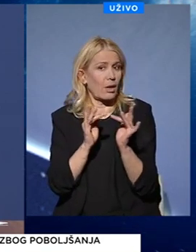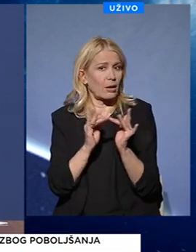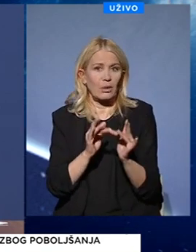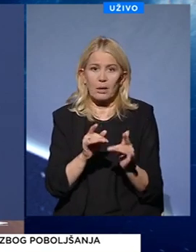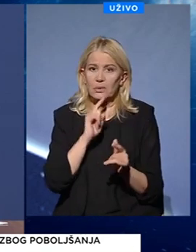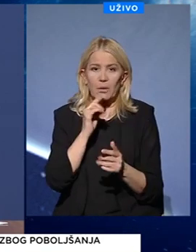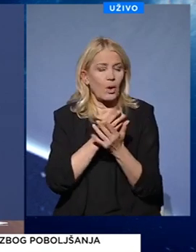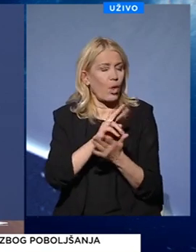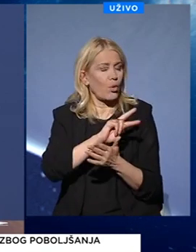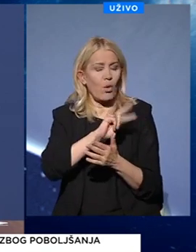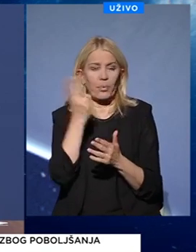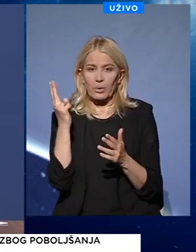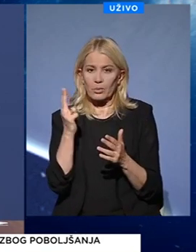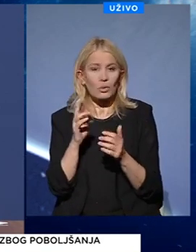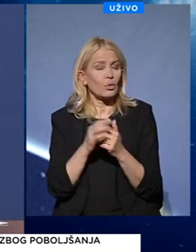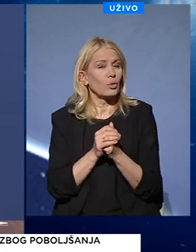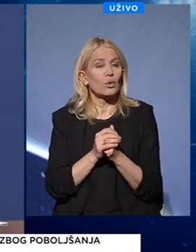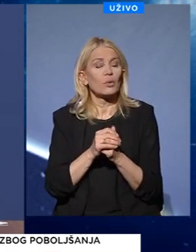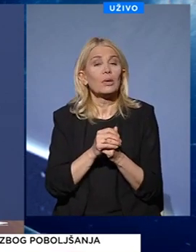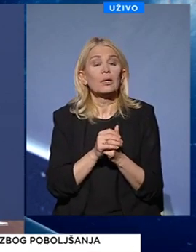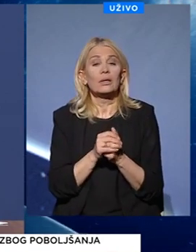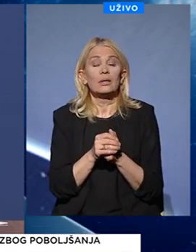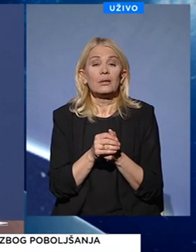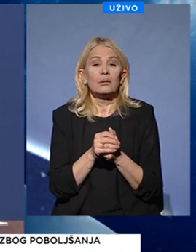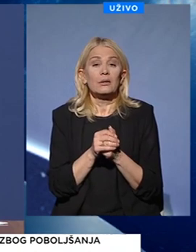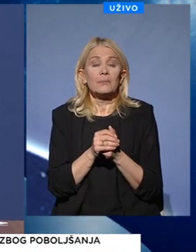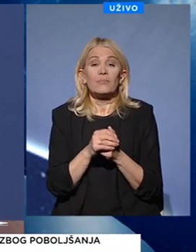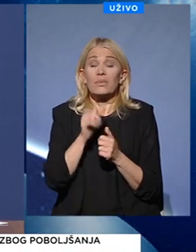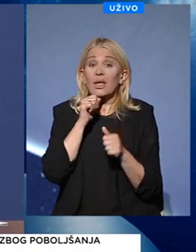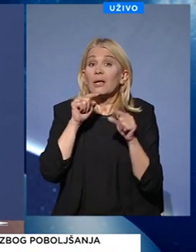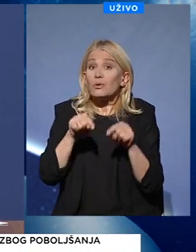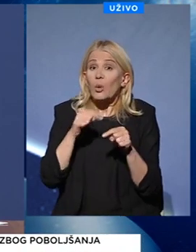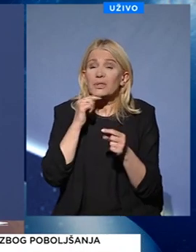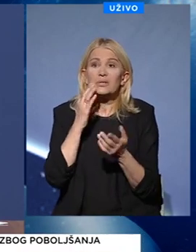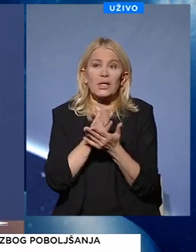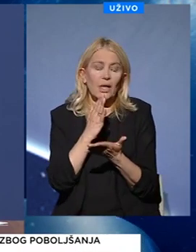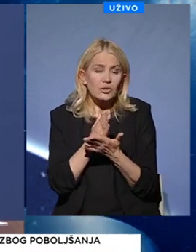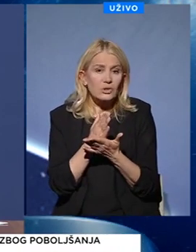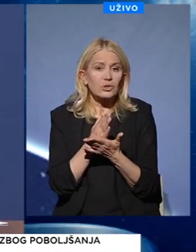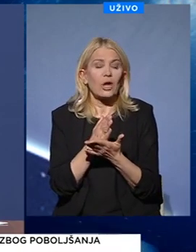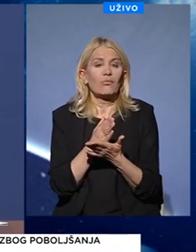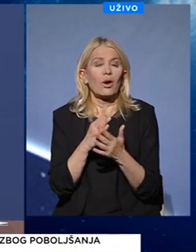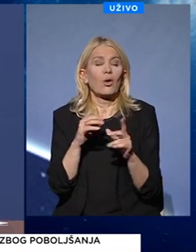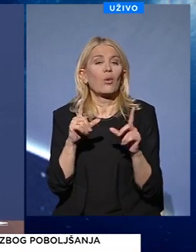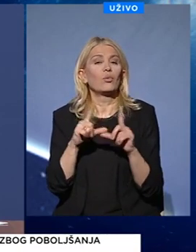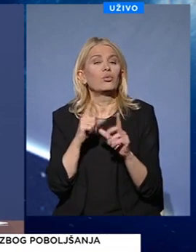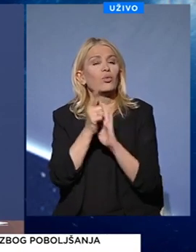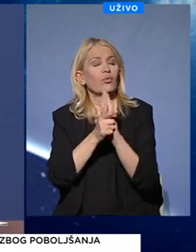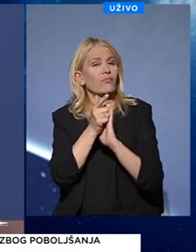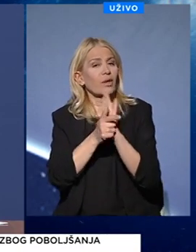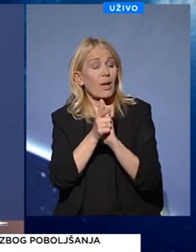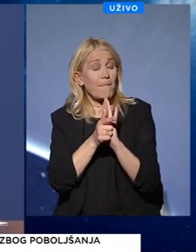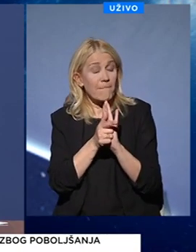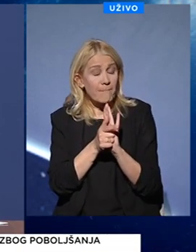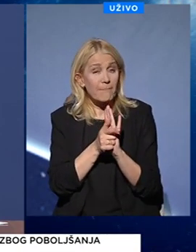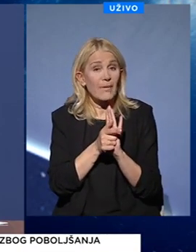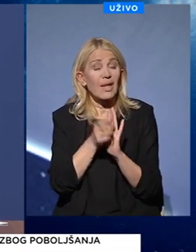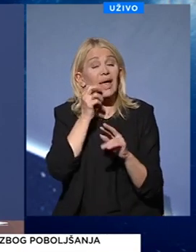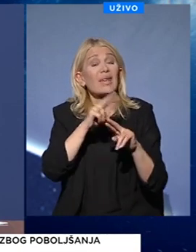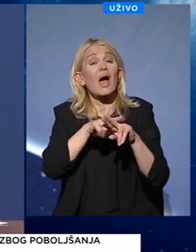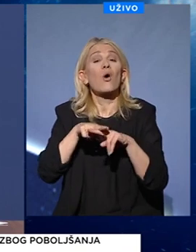sa bilo kim drugim i to bi se dešavalo u vremenu kada